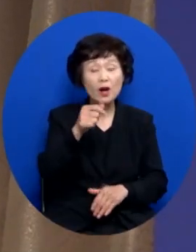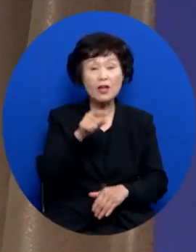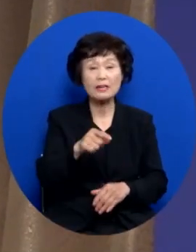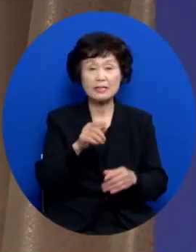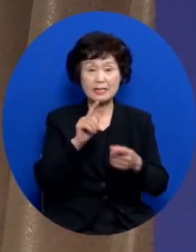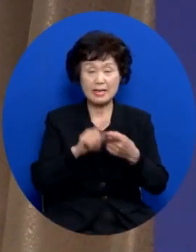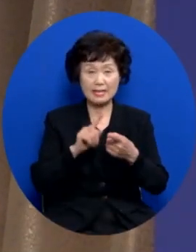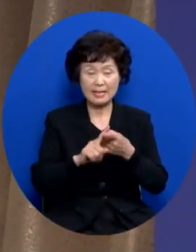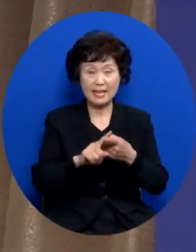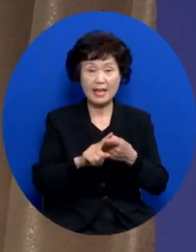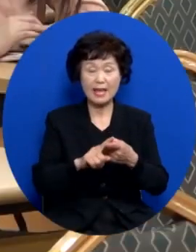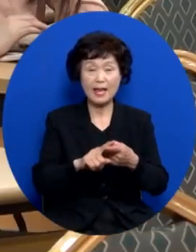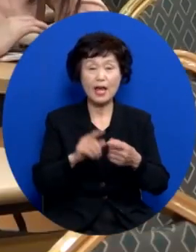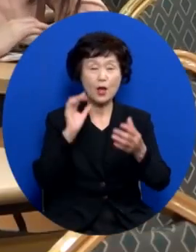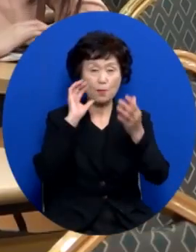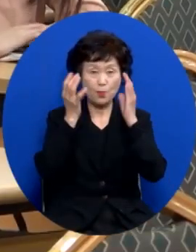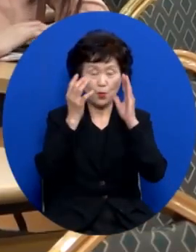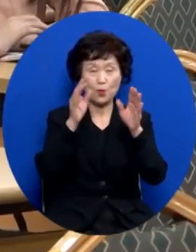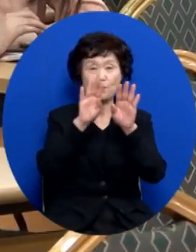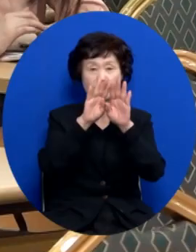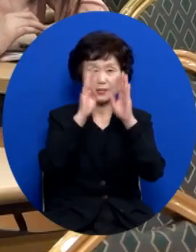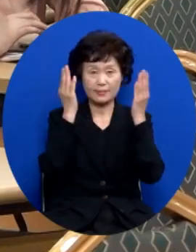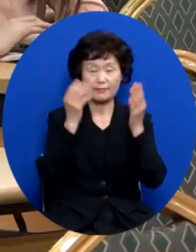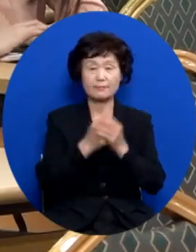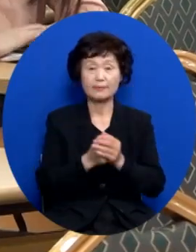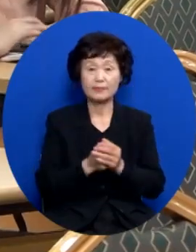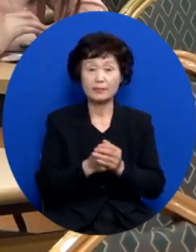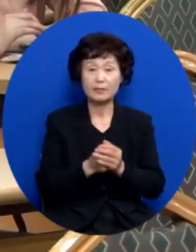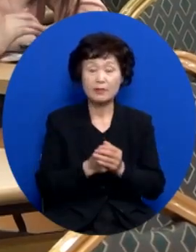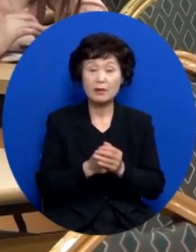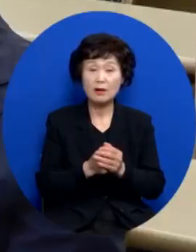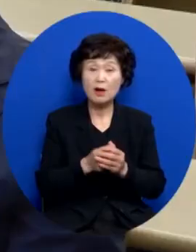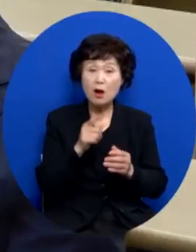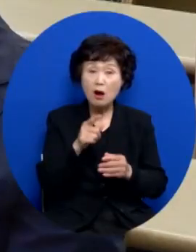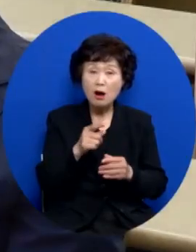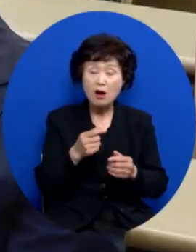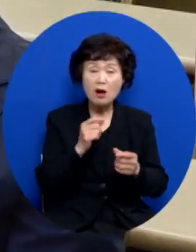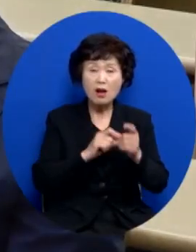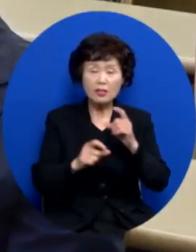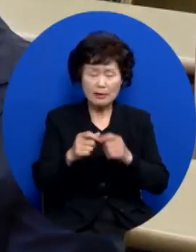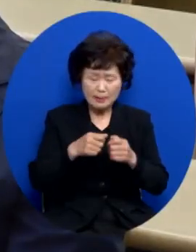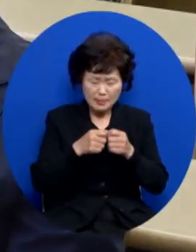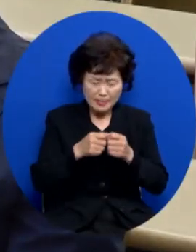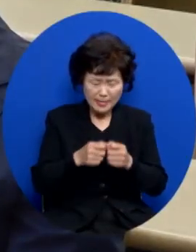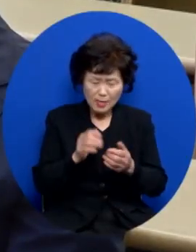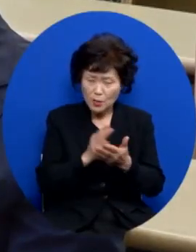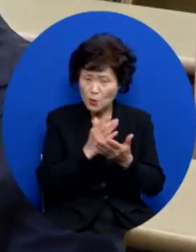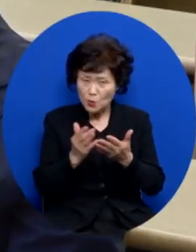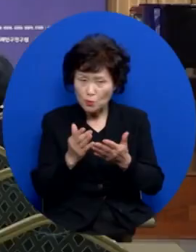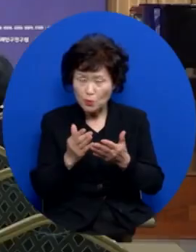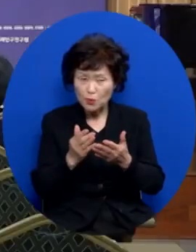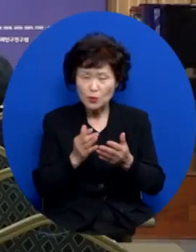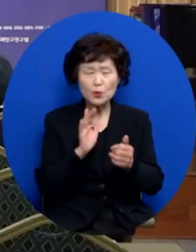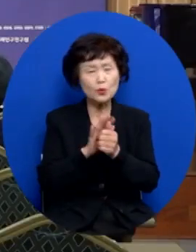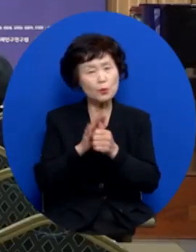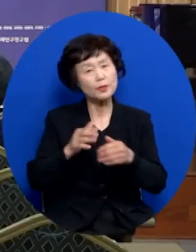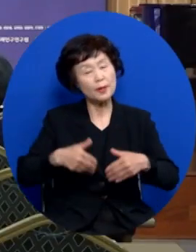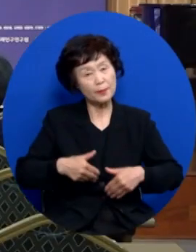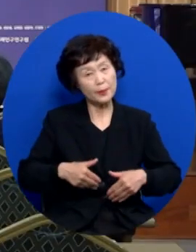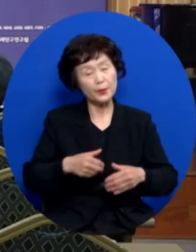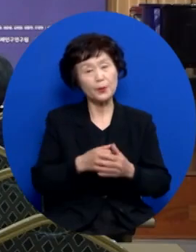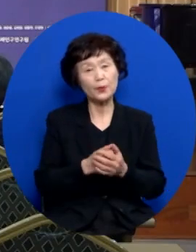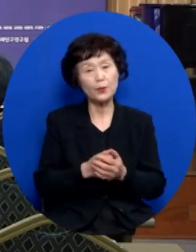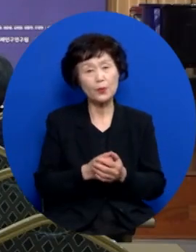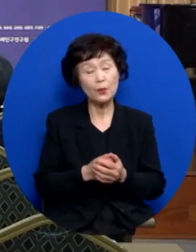제안하는 포럼을 열었습니다. 포럼에서는 통계 대상을 보다 구체화해 명확히 구분하자고 제안했습니다. 또 통계